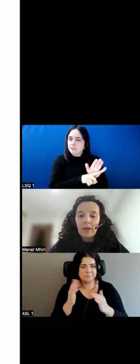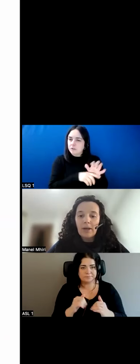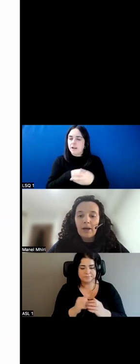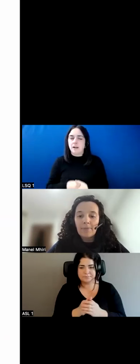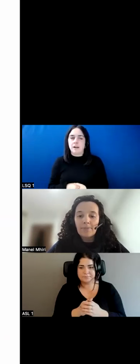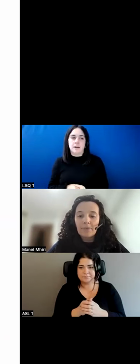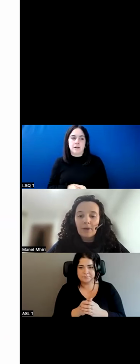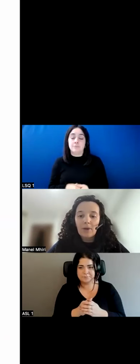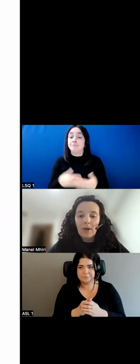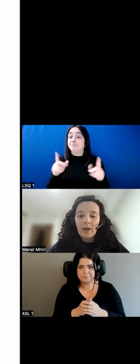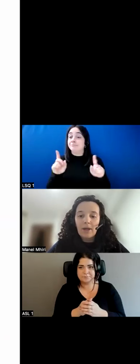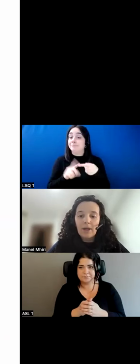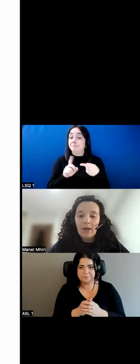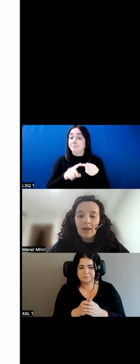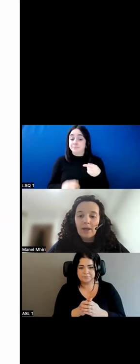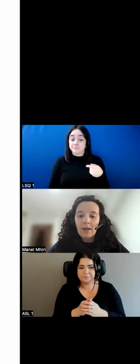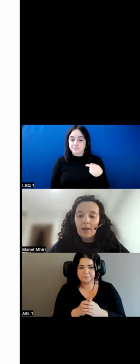Donc, tout d'abord,